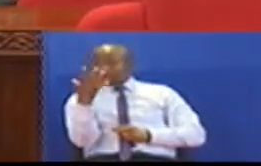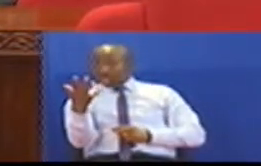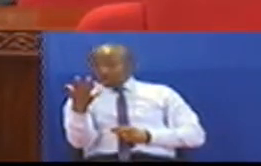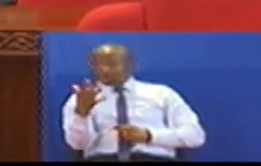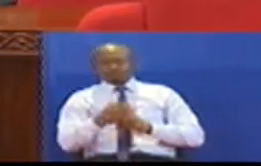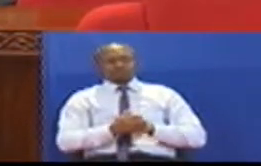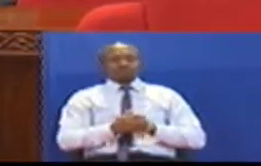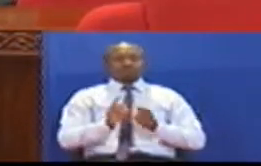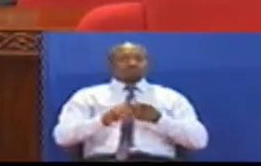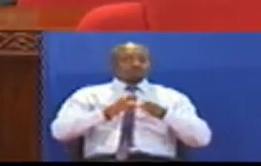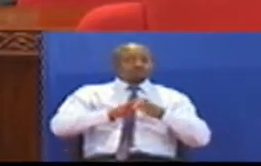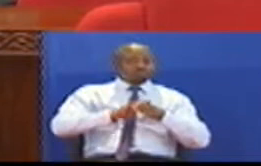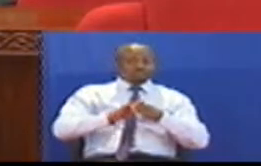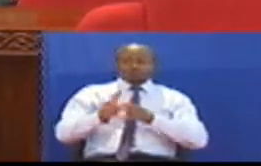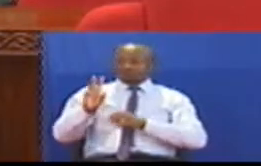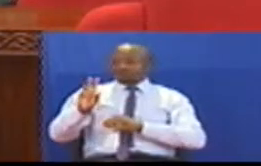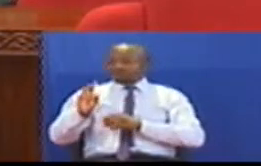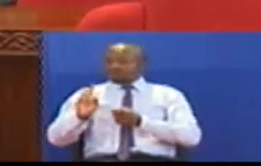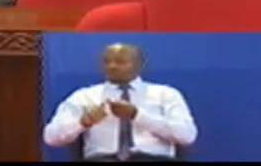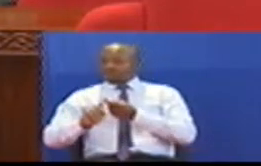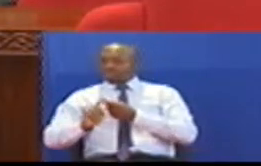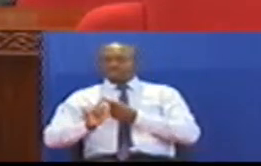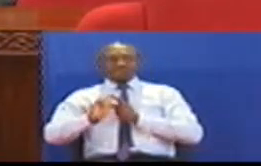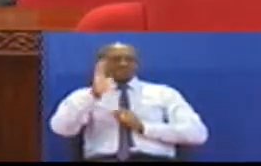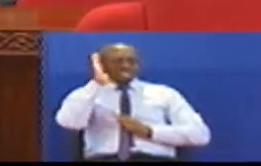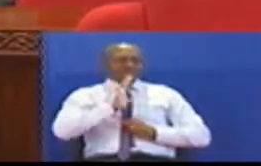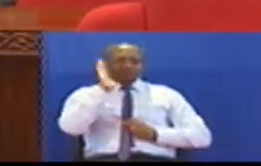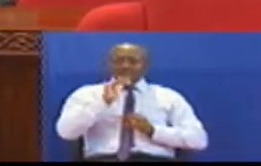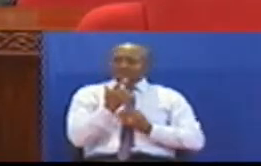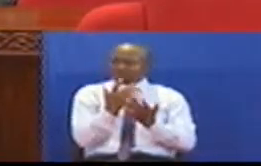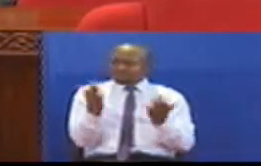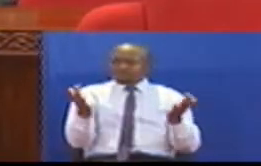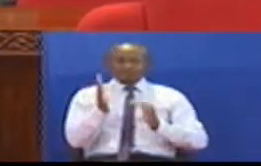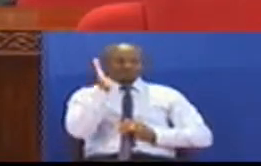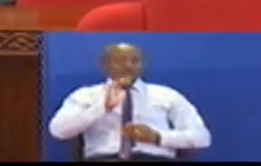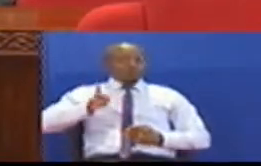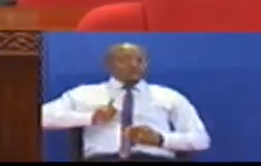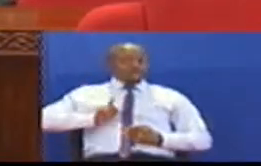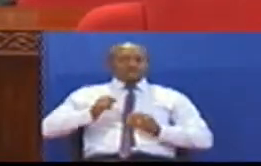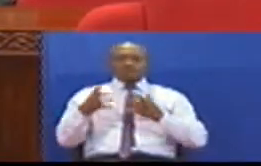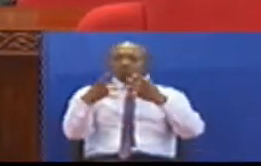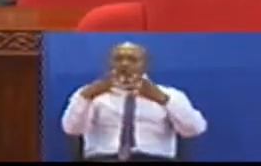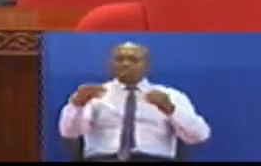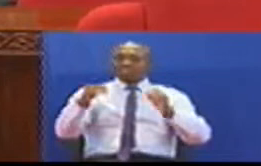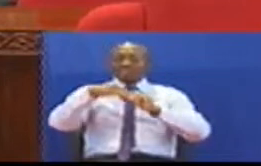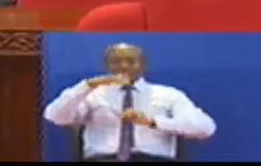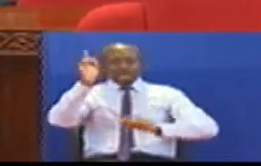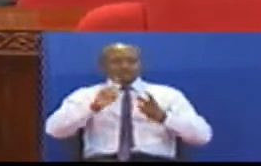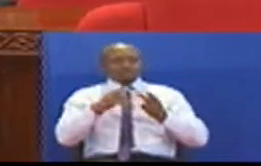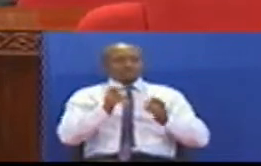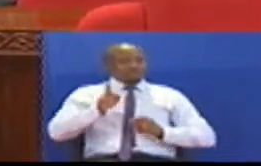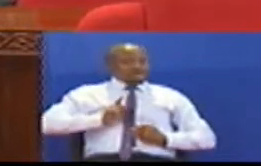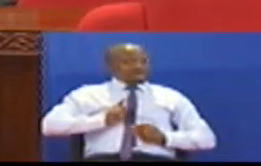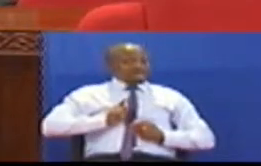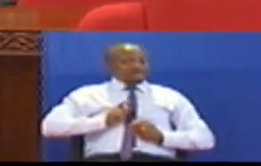na kati ya hao 90 ni vijana. Vijana wa kike ndio wahanga wakubwa, kwa kuwa mabinti 72 kati ya umri wa miaka 15